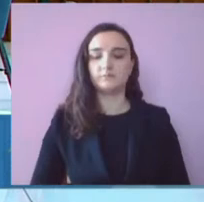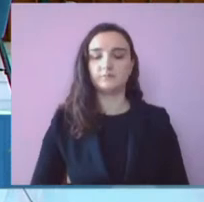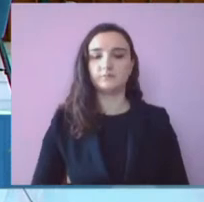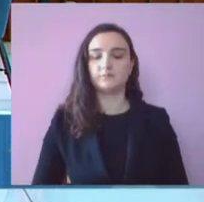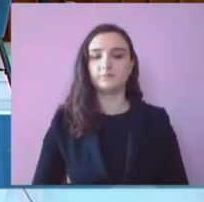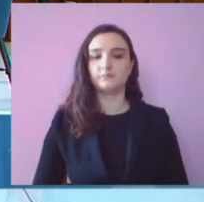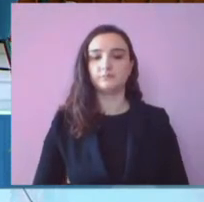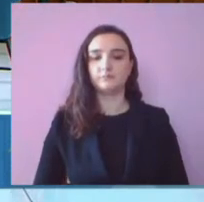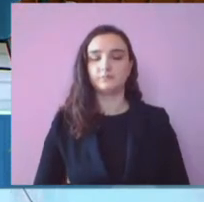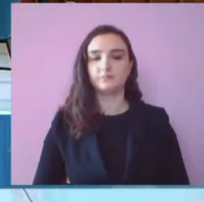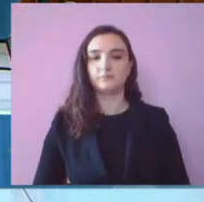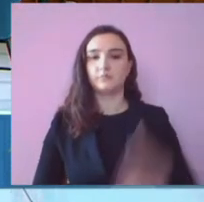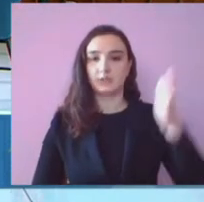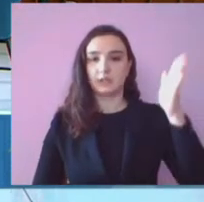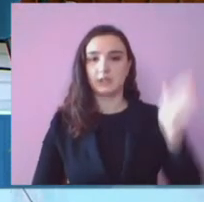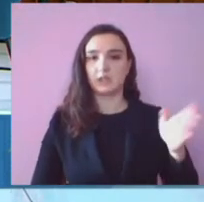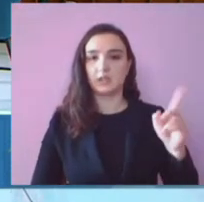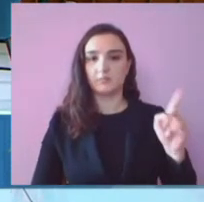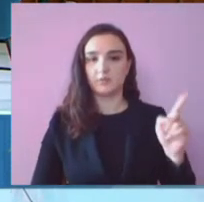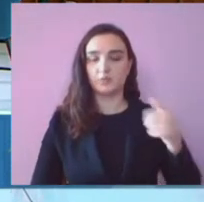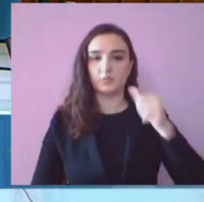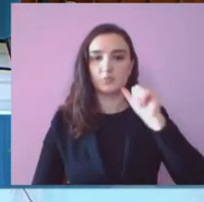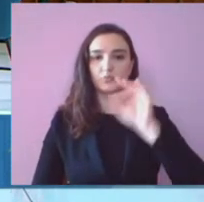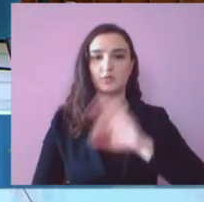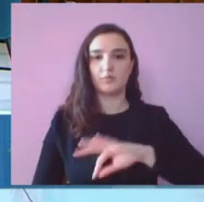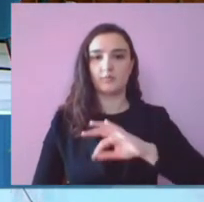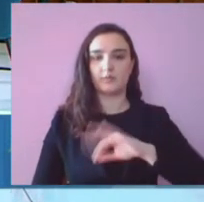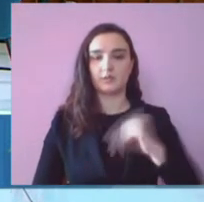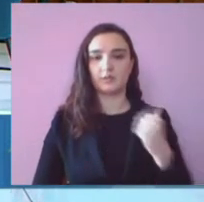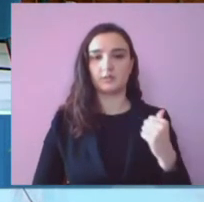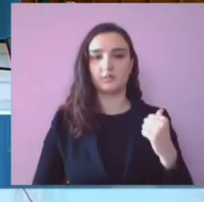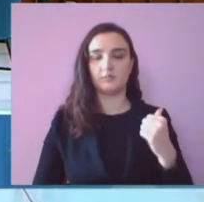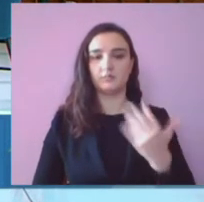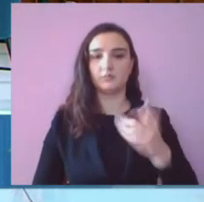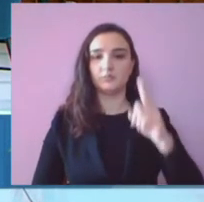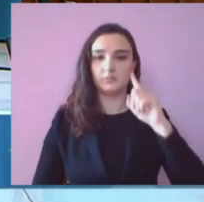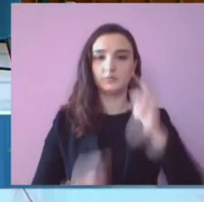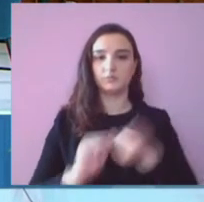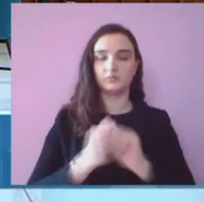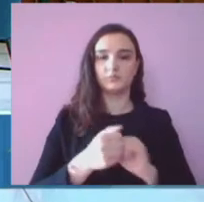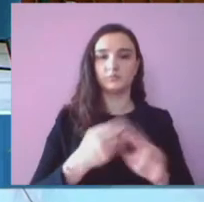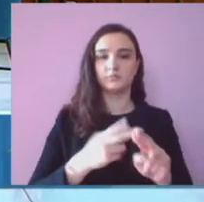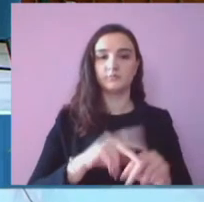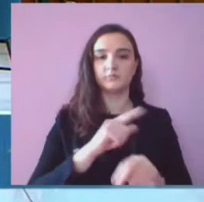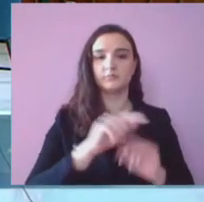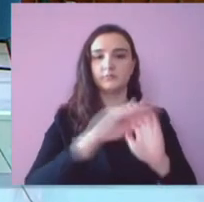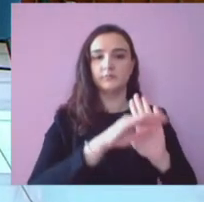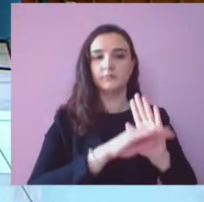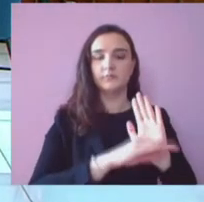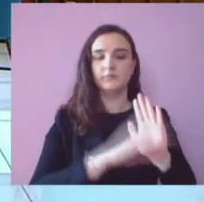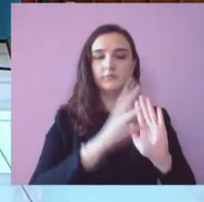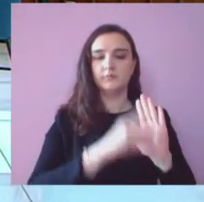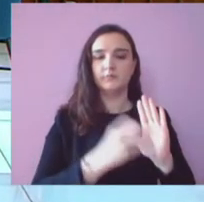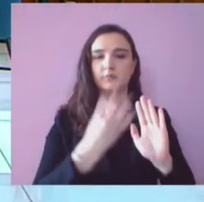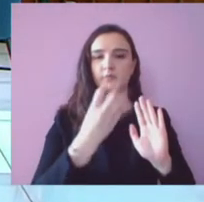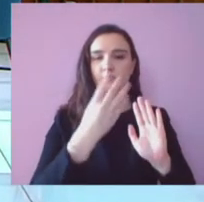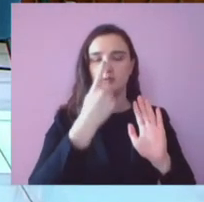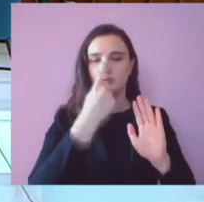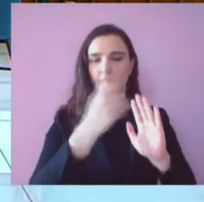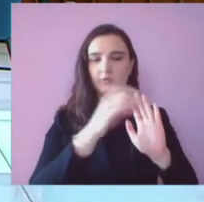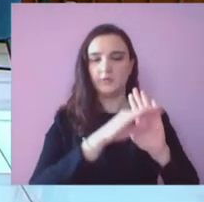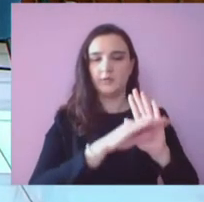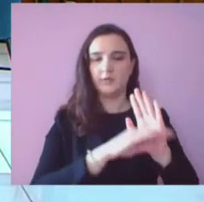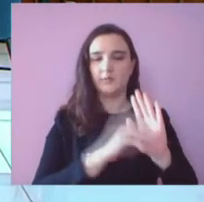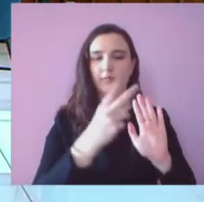დაფას, რომელიც ჩვენ გუშინ გამოვიყენეთ. Თუ გახსოვთ ეს ჩამონათვალი 14 ნიშანი 12